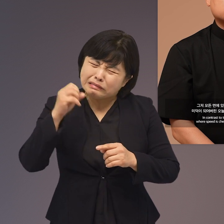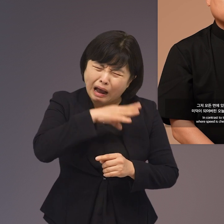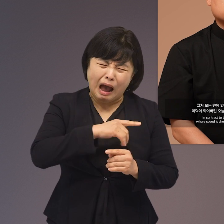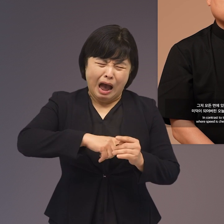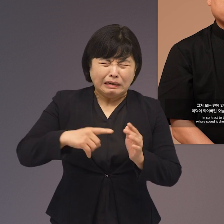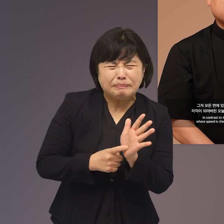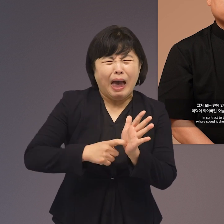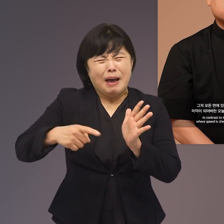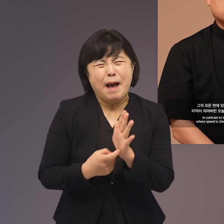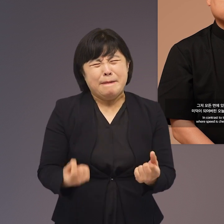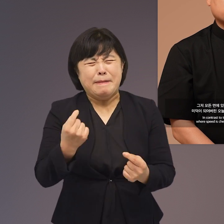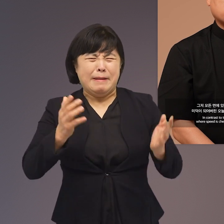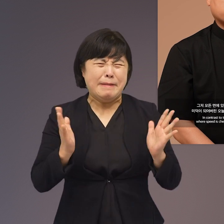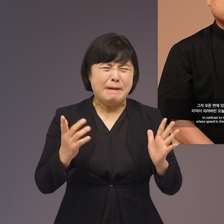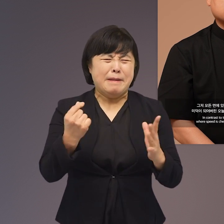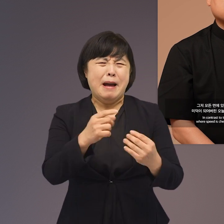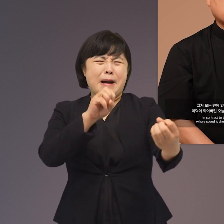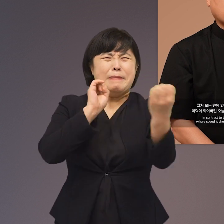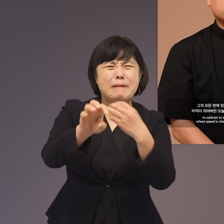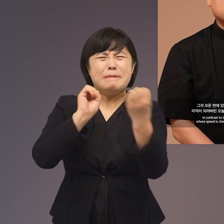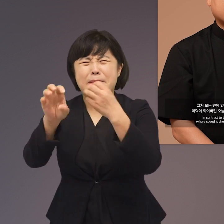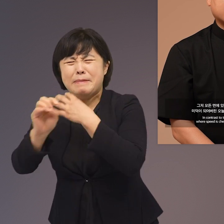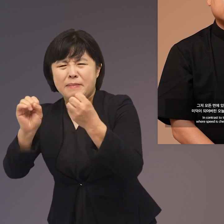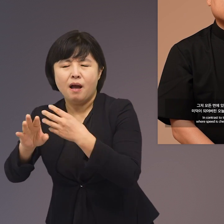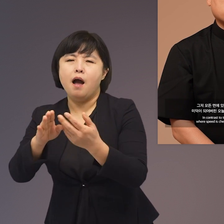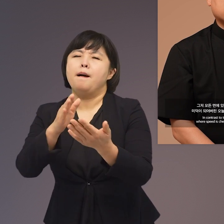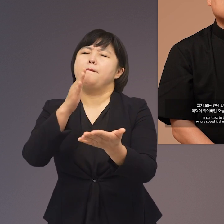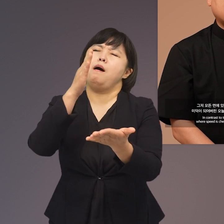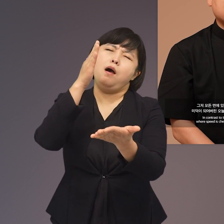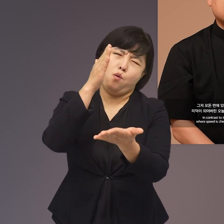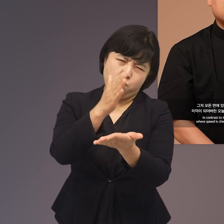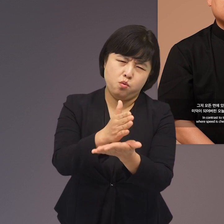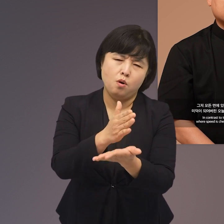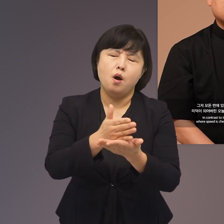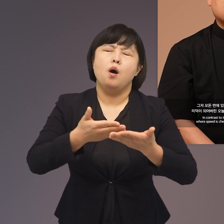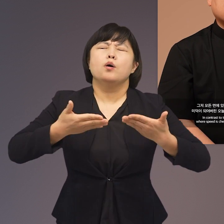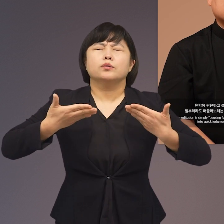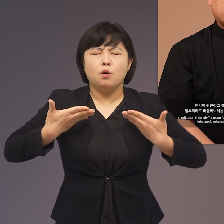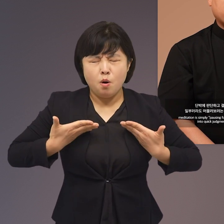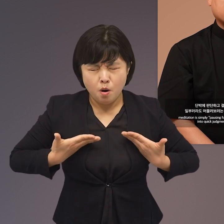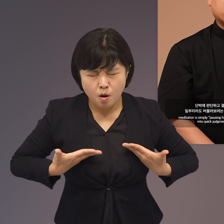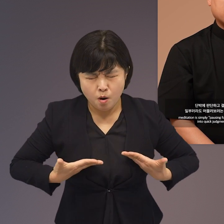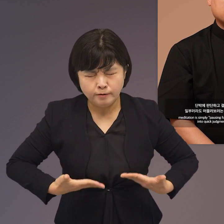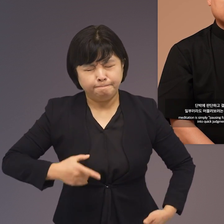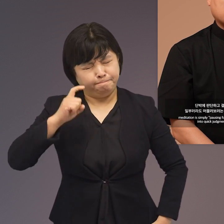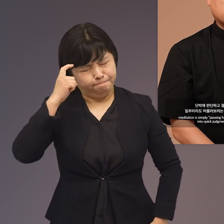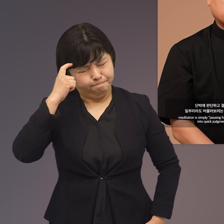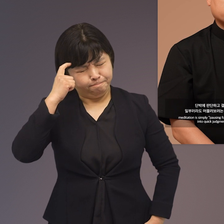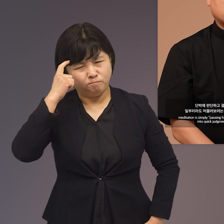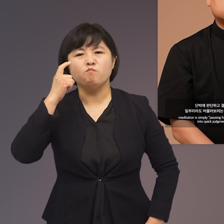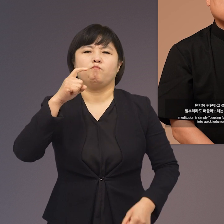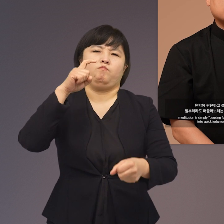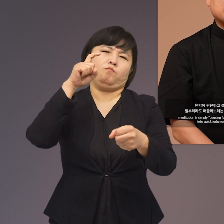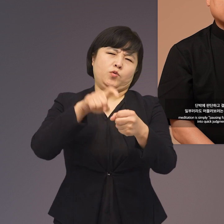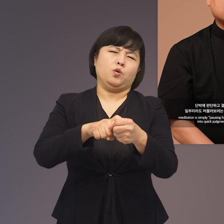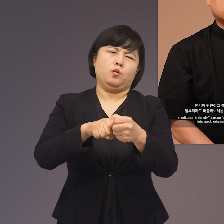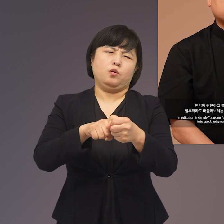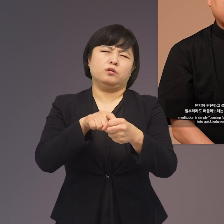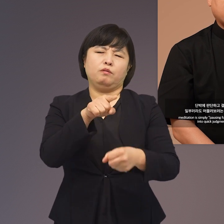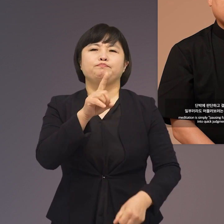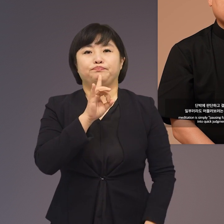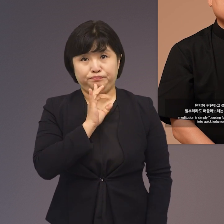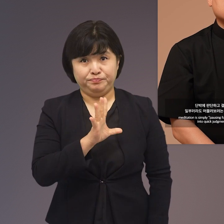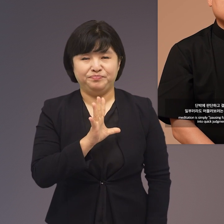있어 빠른 속도감이 미덕이 되어버린 오늘날의 세태와는 달리 단박에 판단하고 결정하지